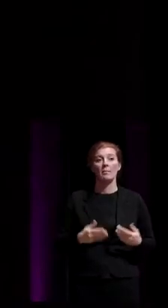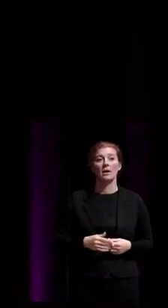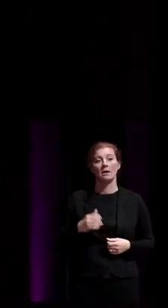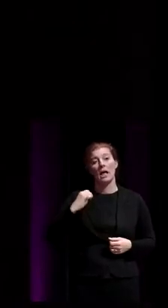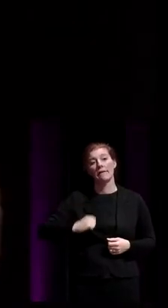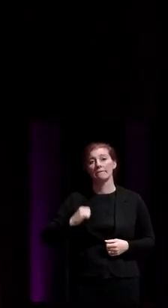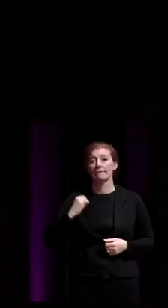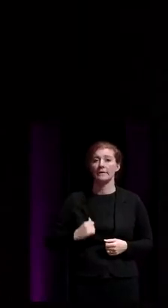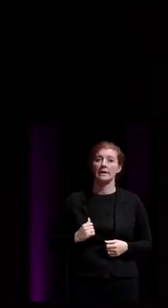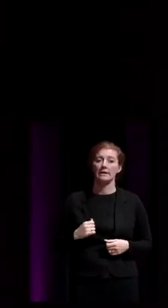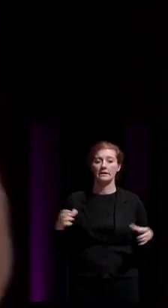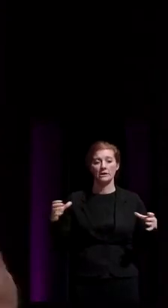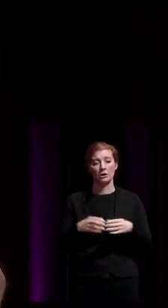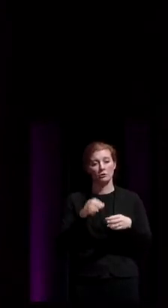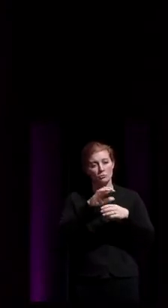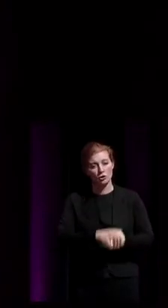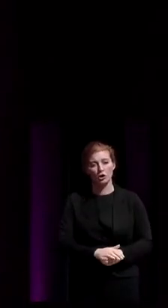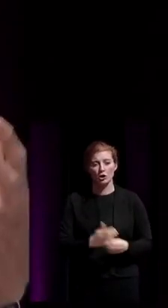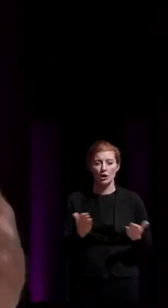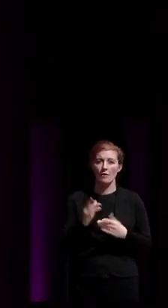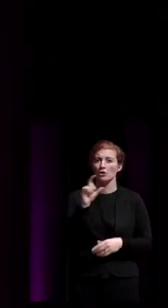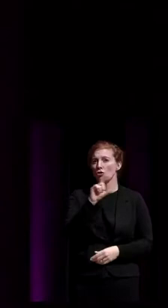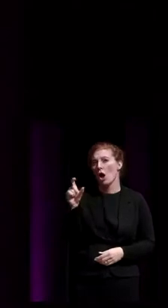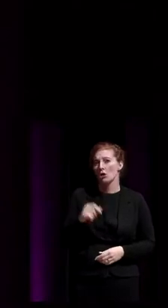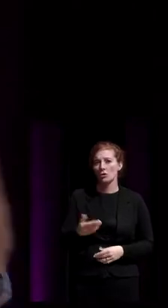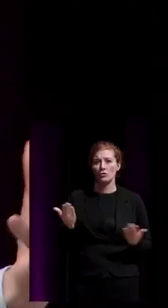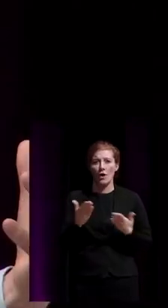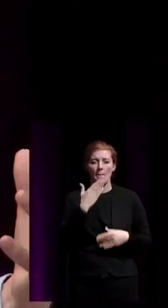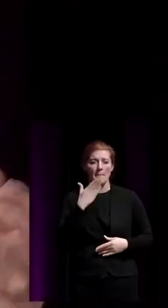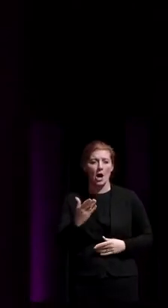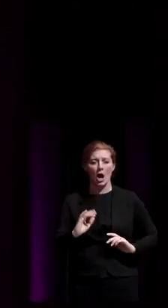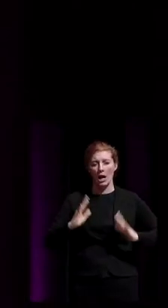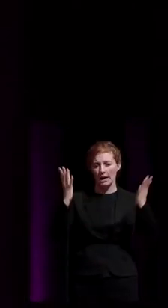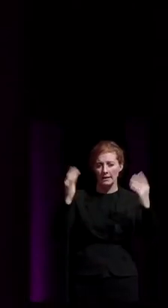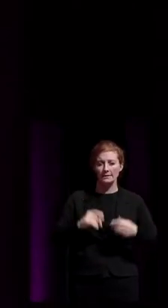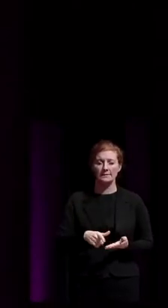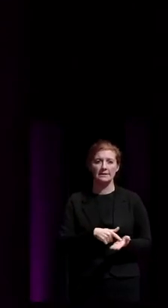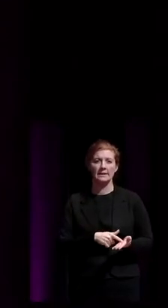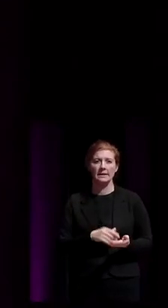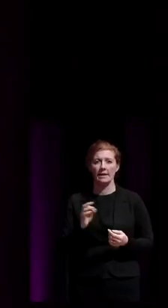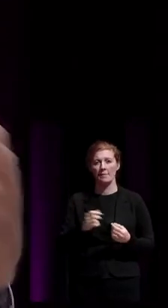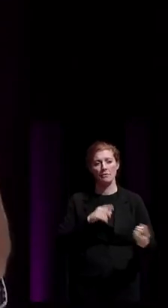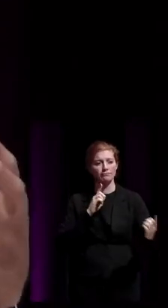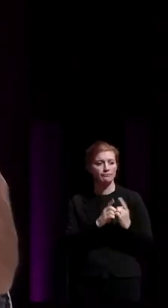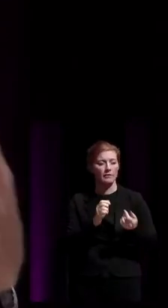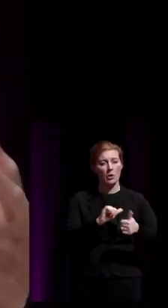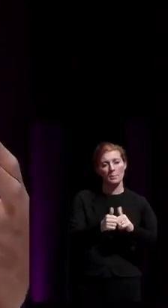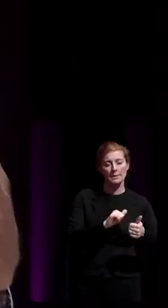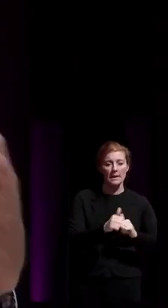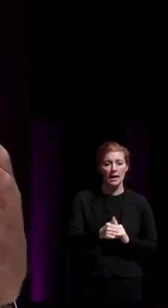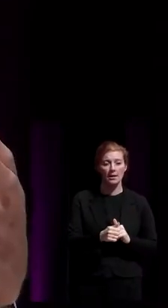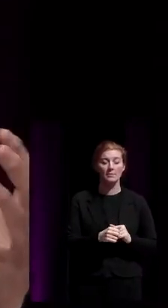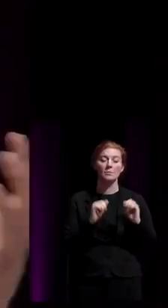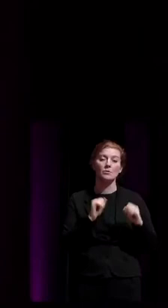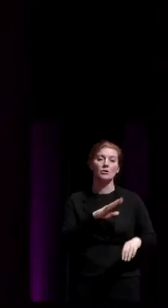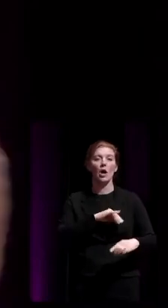här grupptrycket, vad är status, vad är en schysst livsstil, när får man hänga med kompisarna och så vidare. Alltså motkrafter,